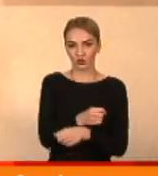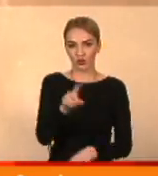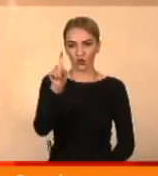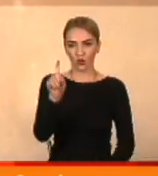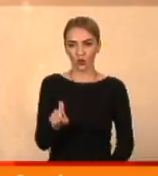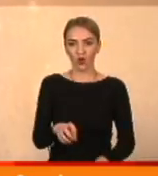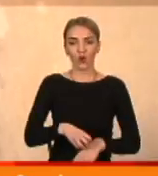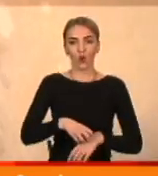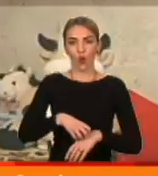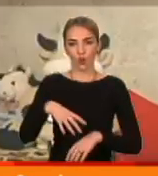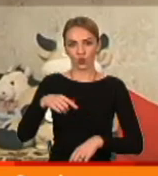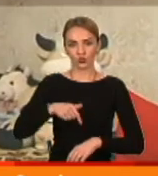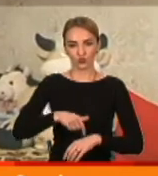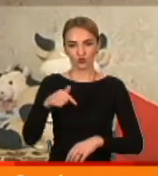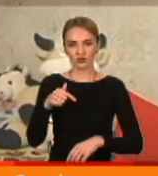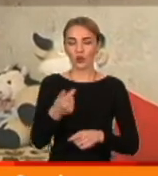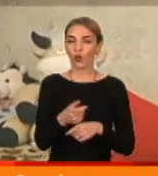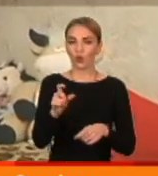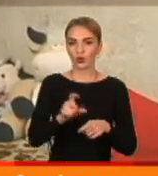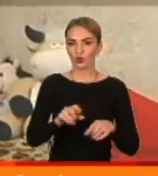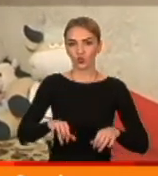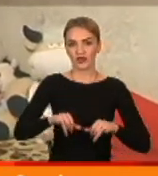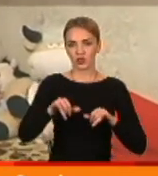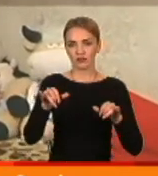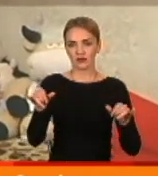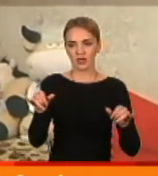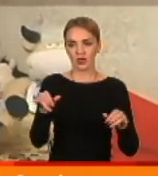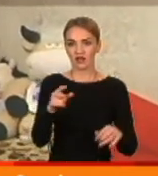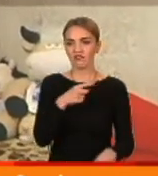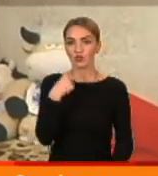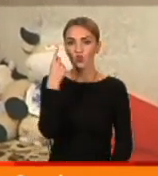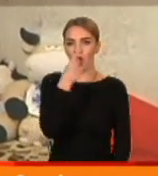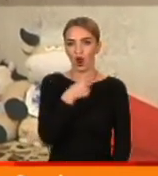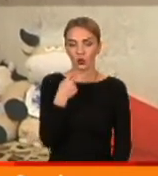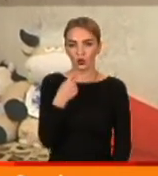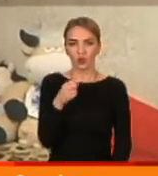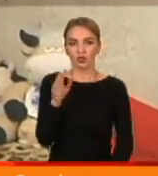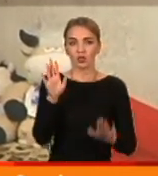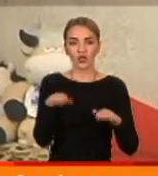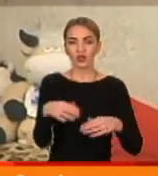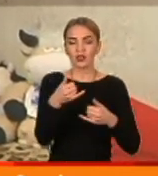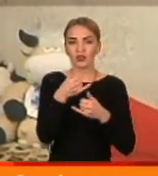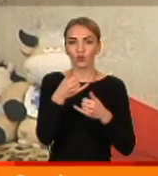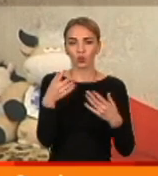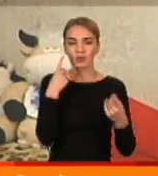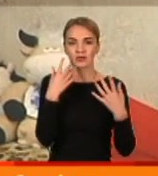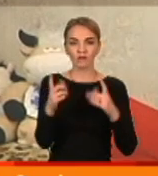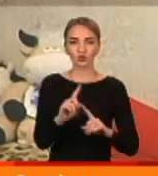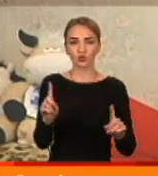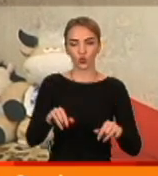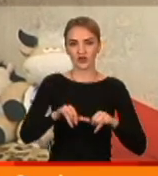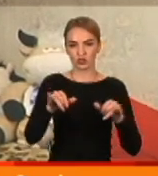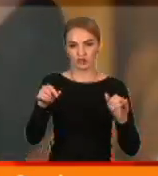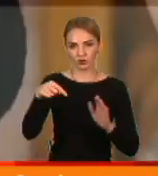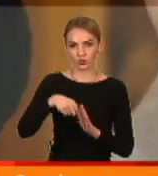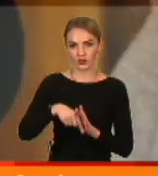вона і тут прочувствується. Дуже навіть увеличується візуально, навіть не можу себе представити, що